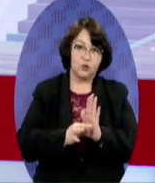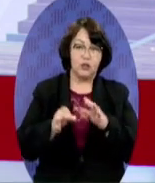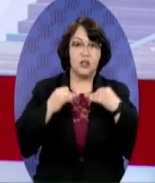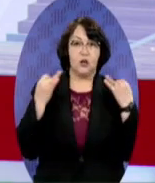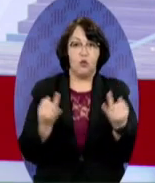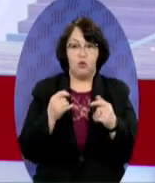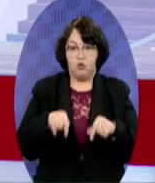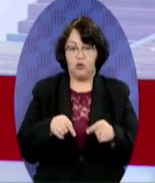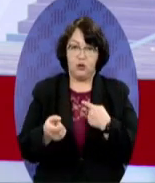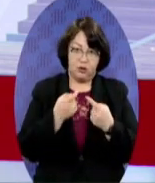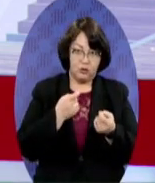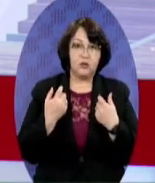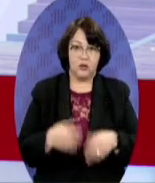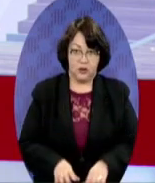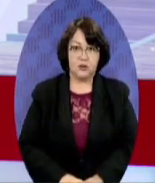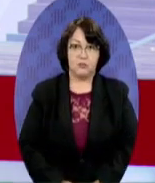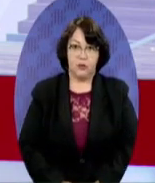хурал өнөөдөр хийлээ.